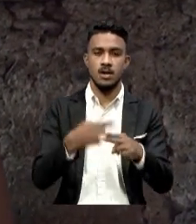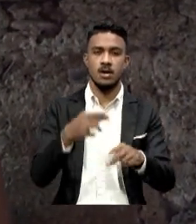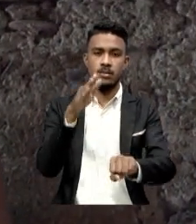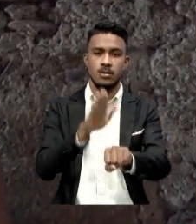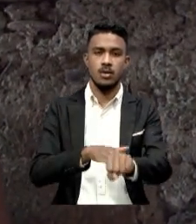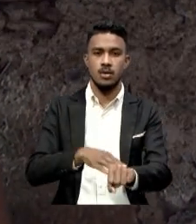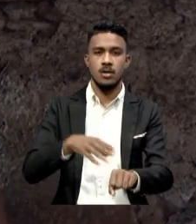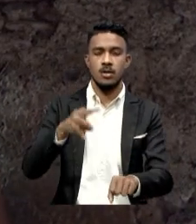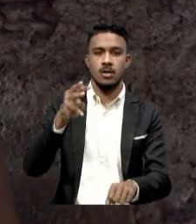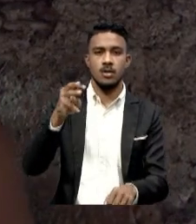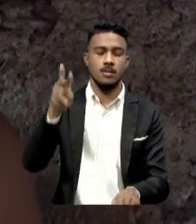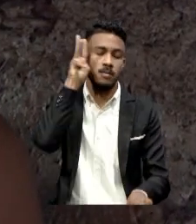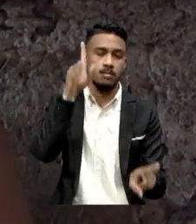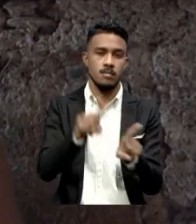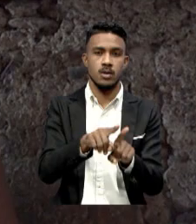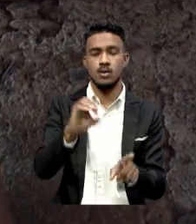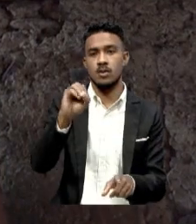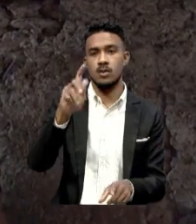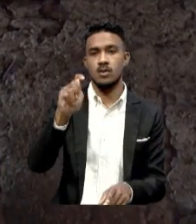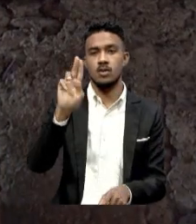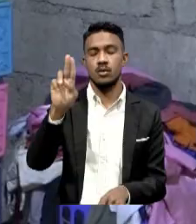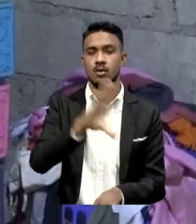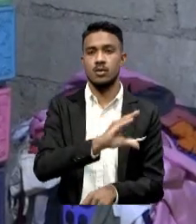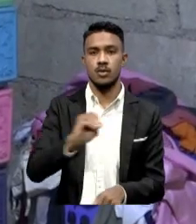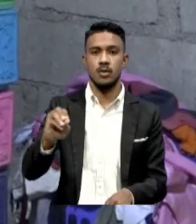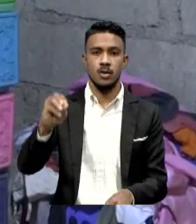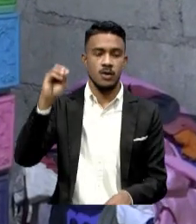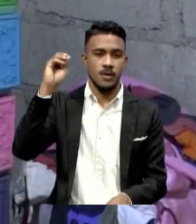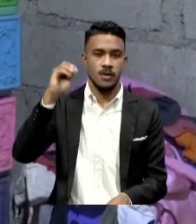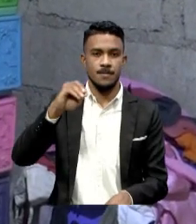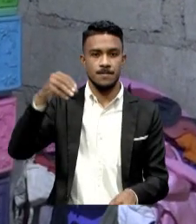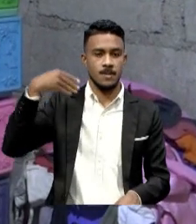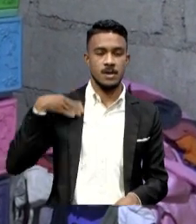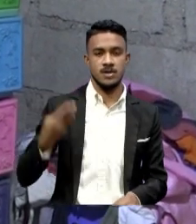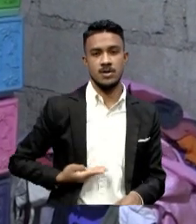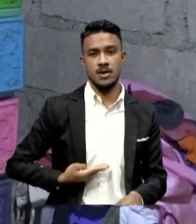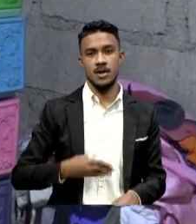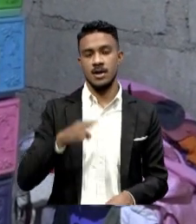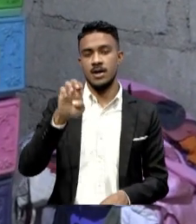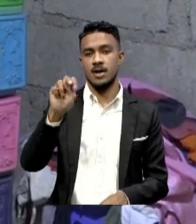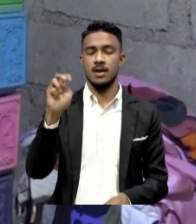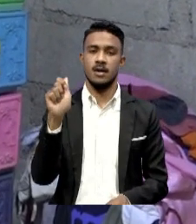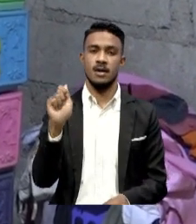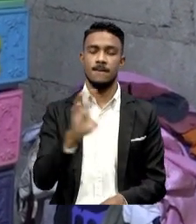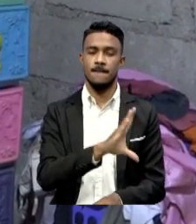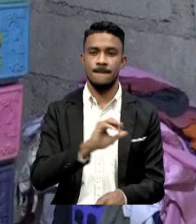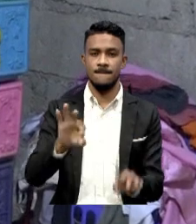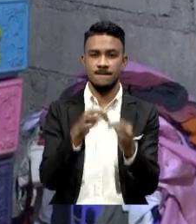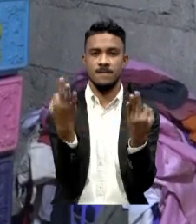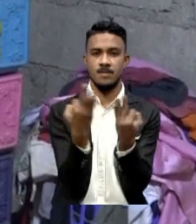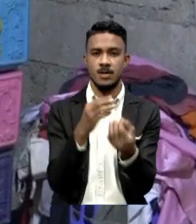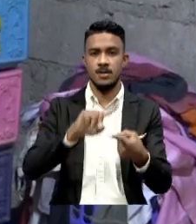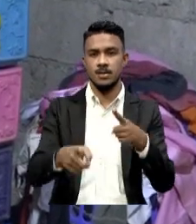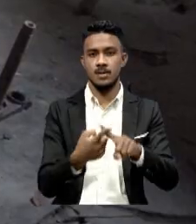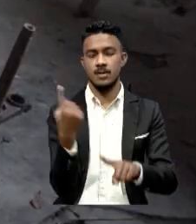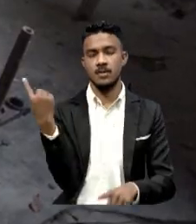mau otu ho manalena ne. Maske ia sirani umalaran laha tudu sirani susa, mai be familia vizinyu